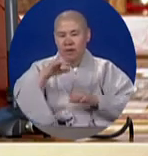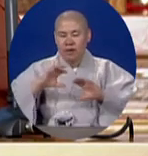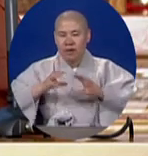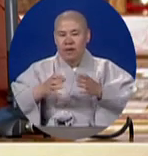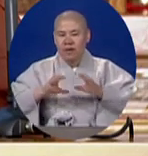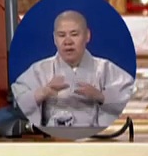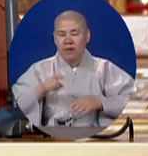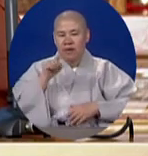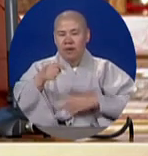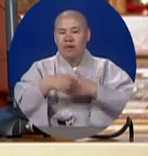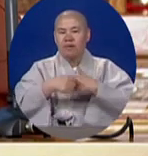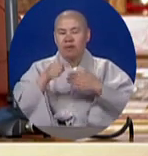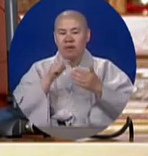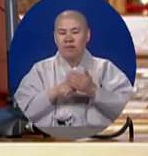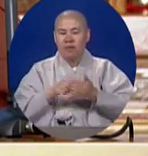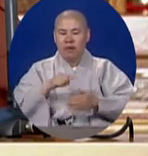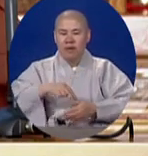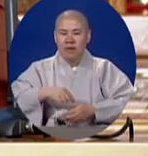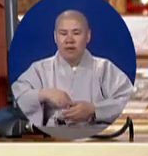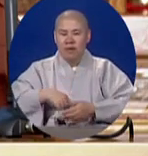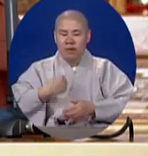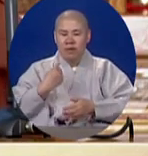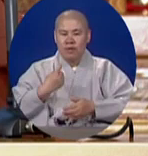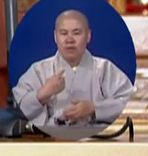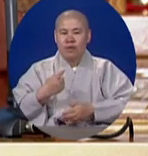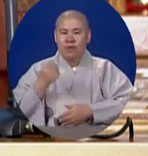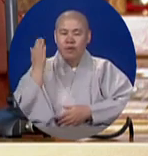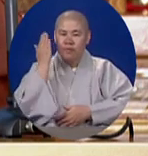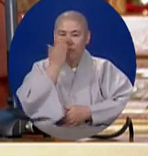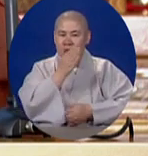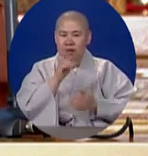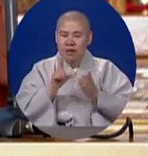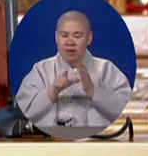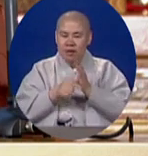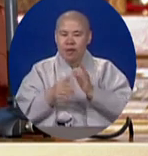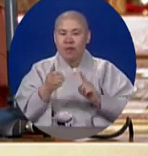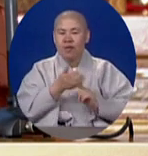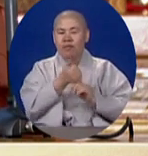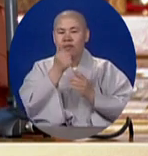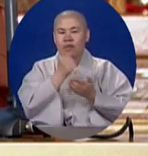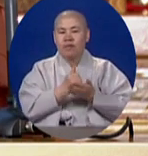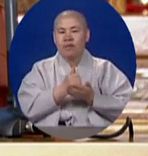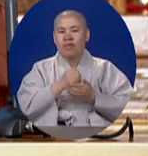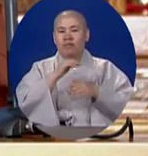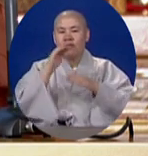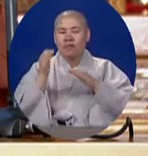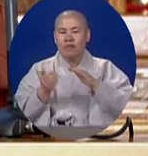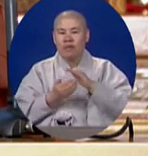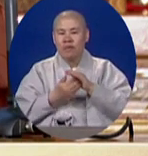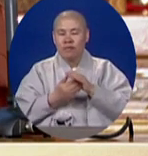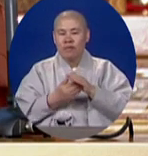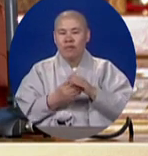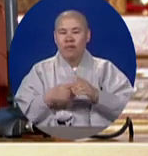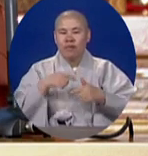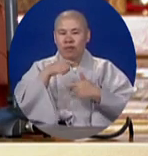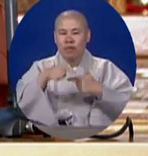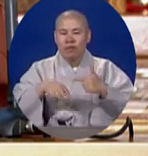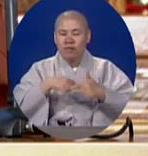그 마음을 스스로 맑힐 때 그게 성불하고 윤회에서